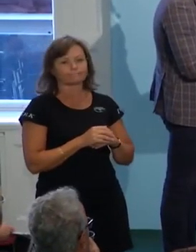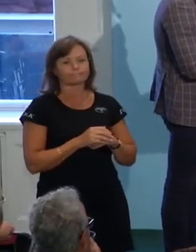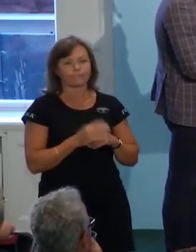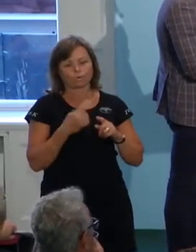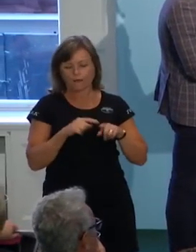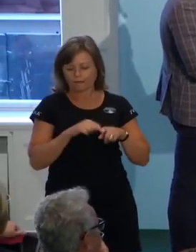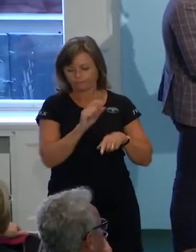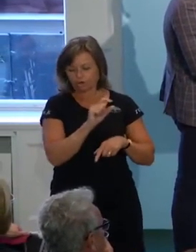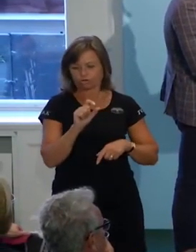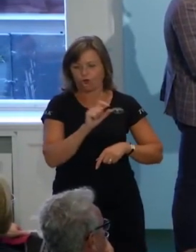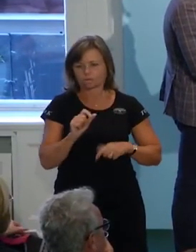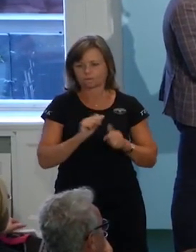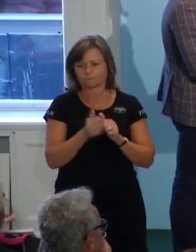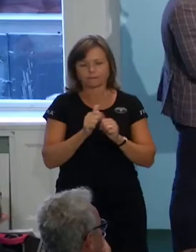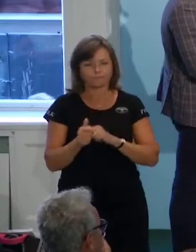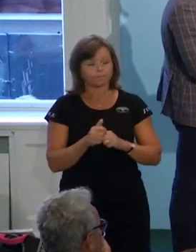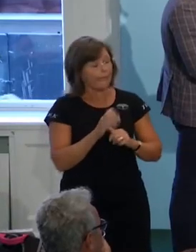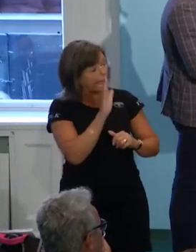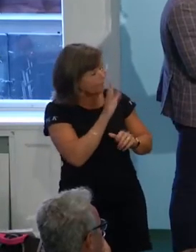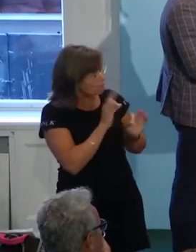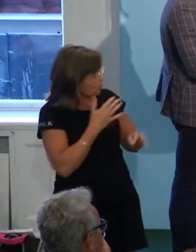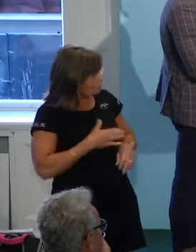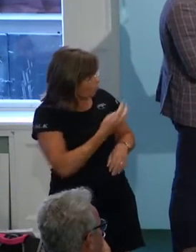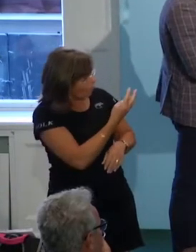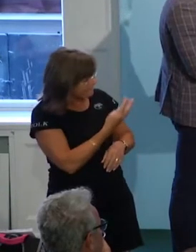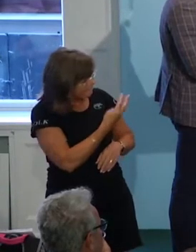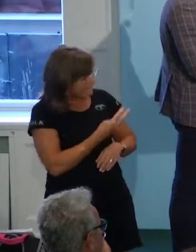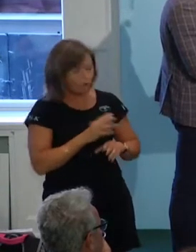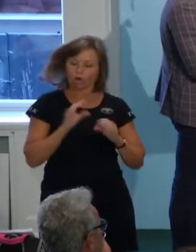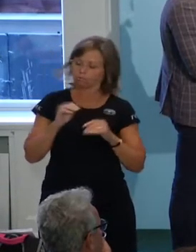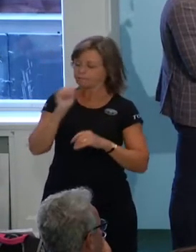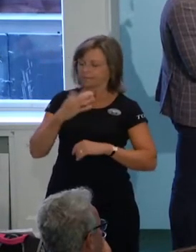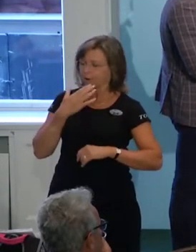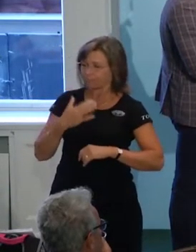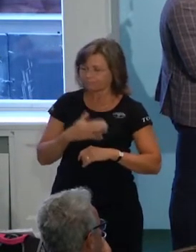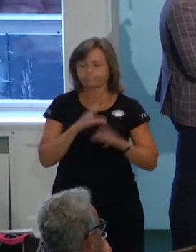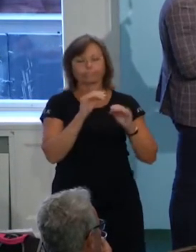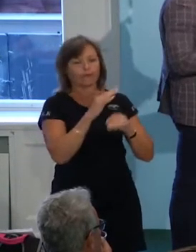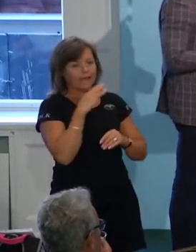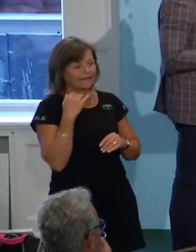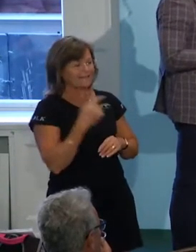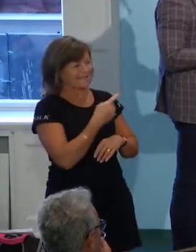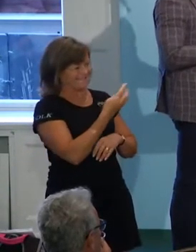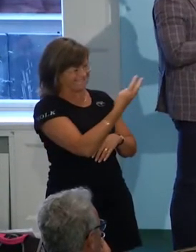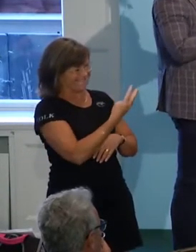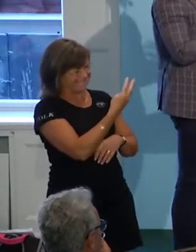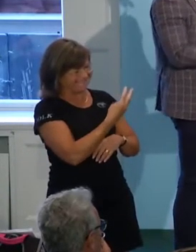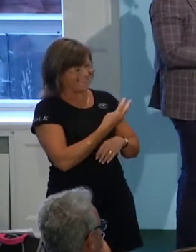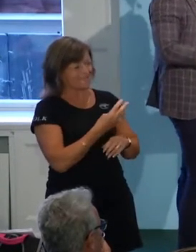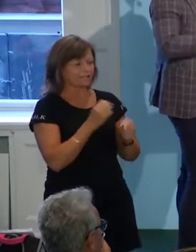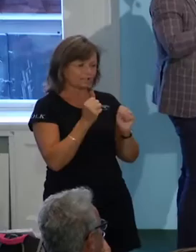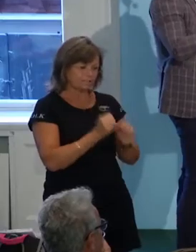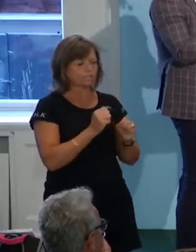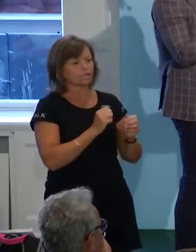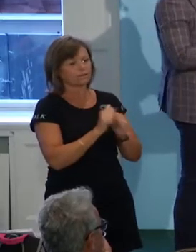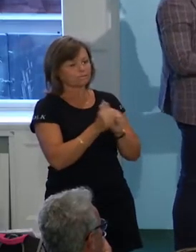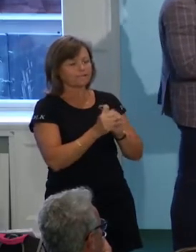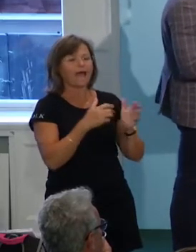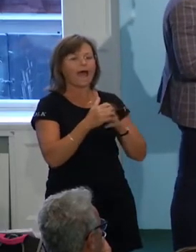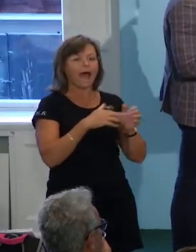Hej på er. Hej. Hej. Hur mår ni då? Jättebra. Bra. Härligt. Ni är ju här för att representera både liksom arbetsmarknadsparter